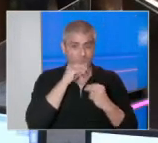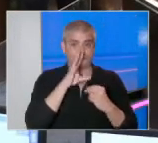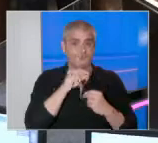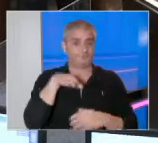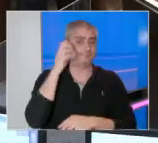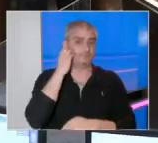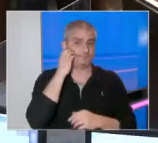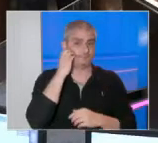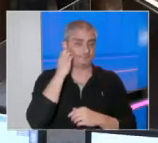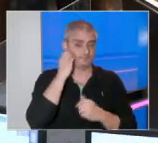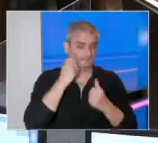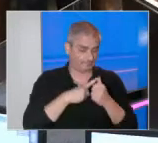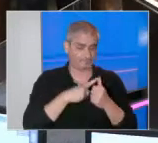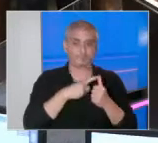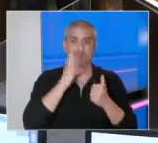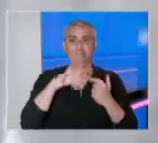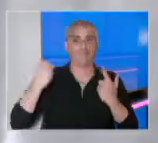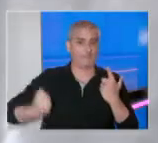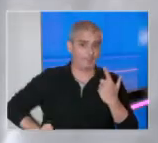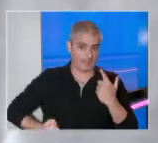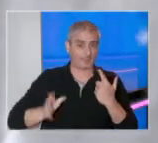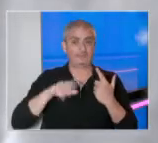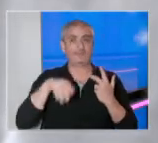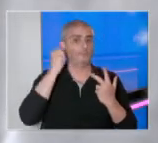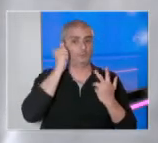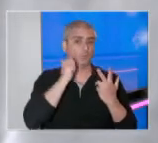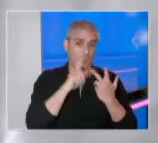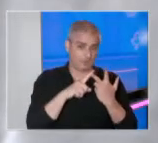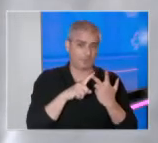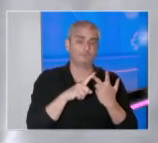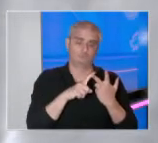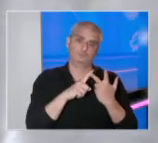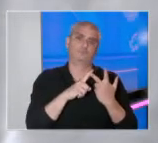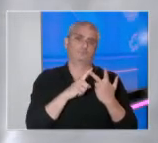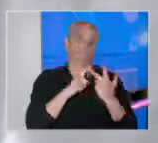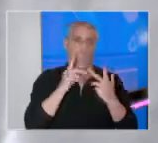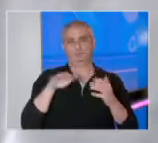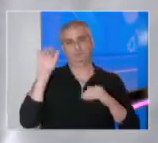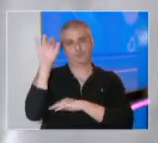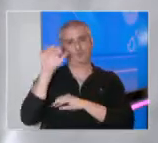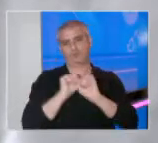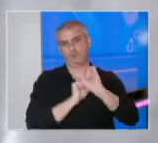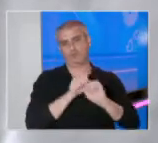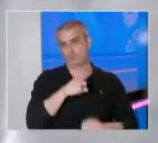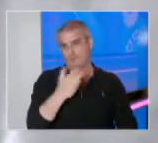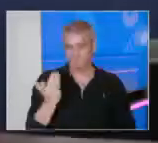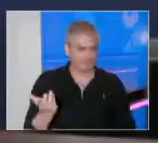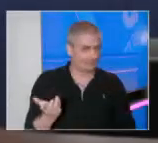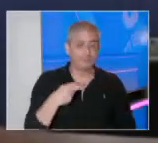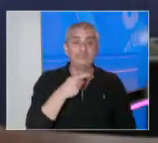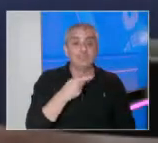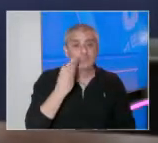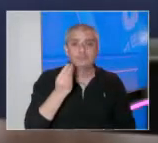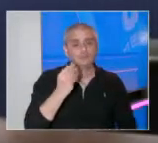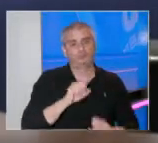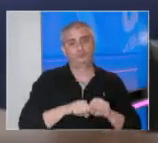אבו דאבי ועם בחריין ובמובנים מסוימים גם עם סודאן, יש ברכה של הסעודים מאחורי העניין. זה דבר